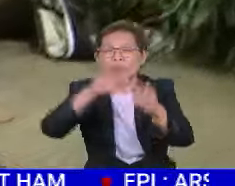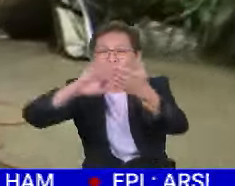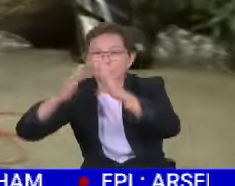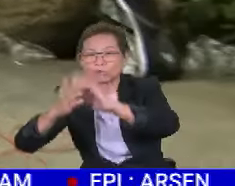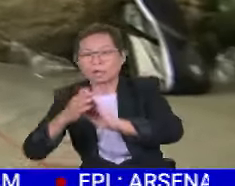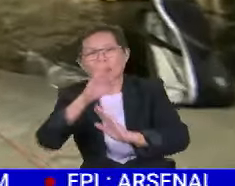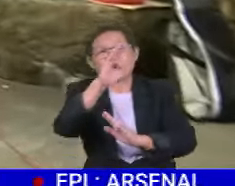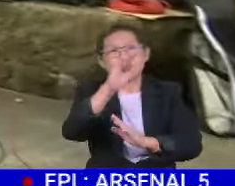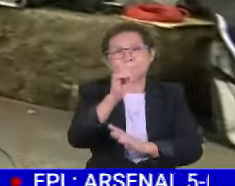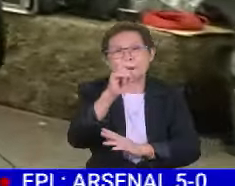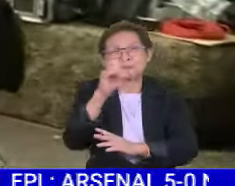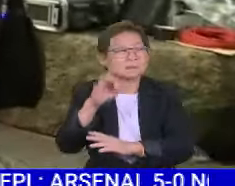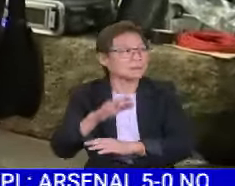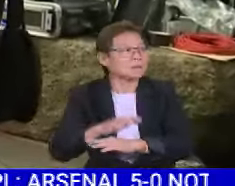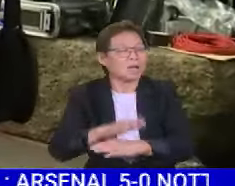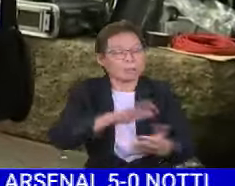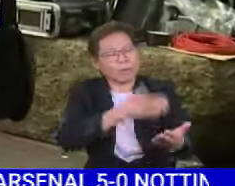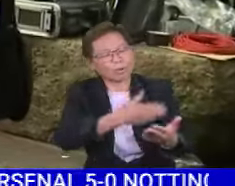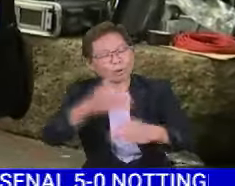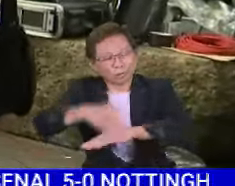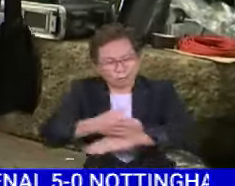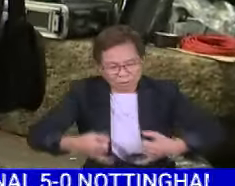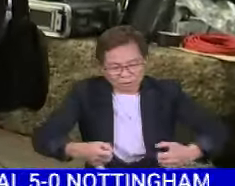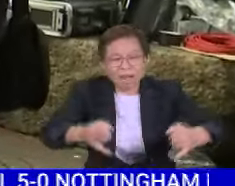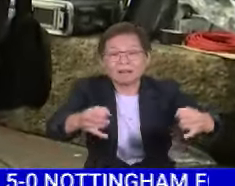komuniti baskers bagi membantu penggiat dan